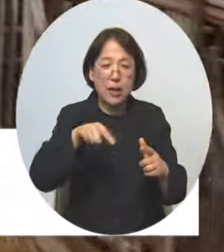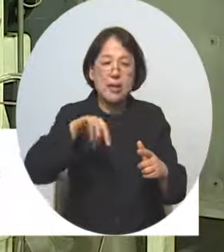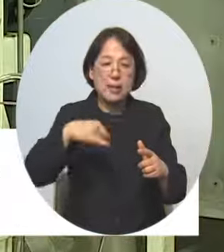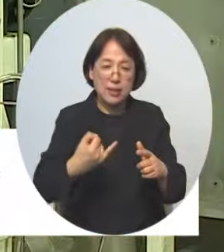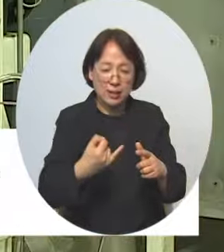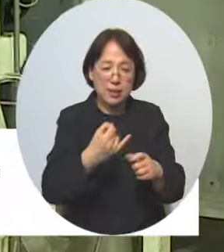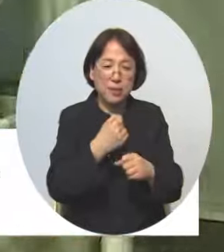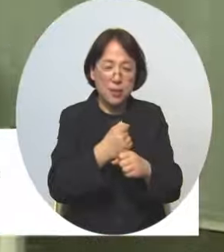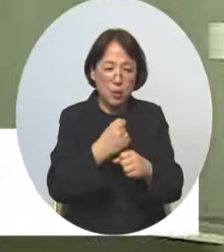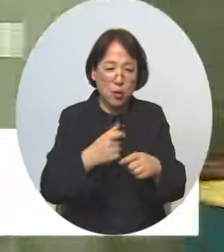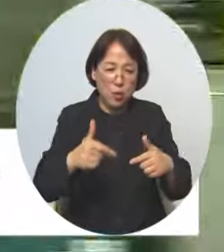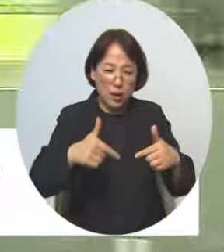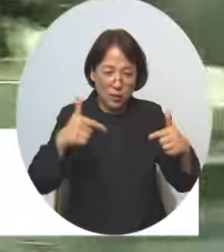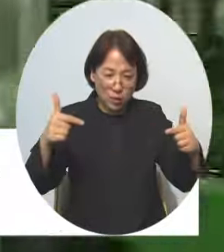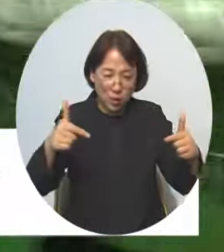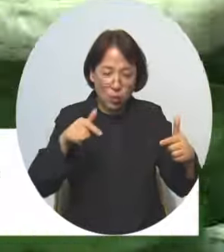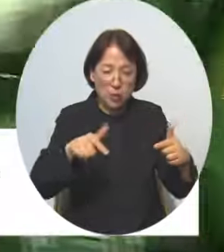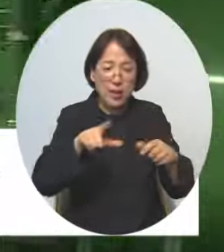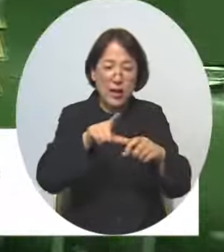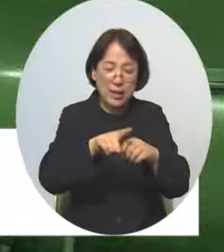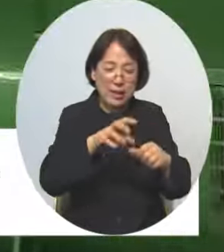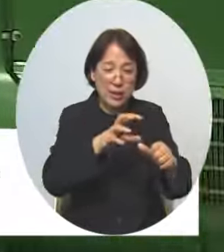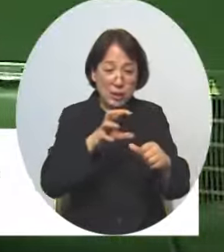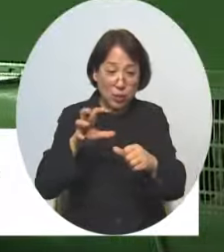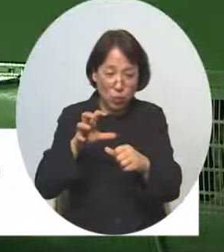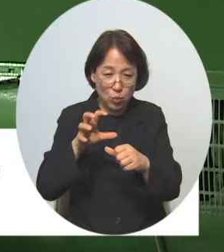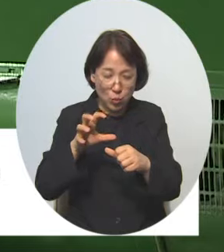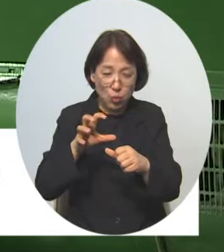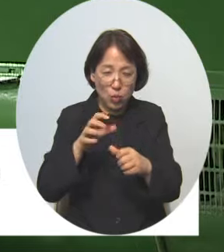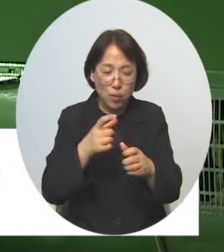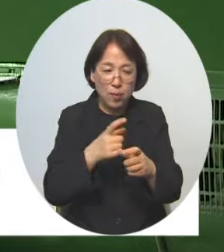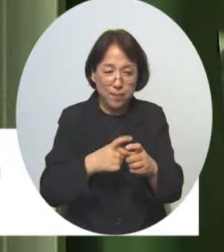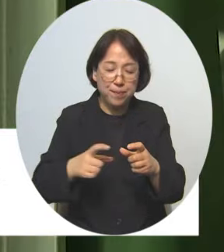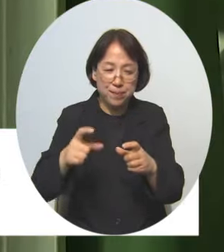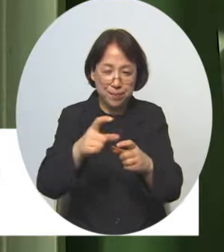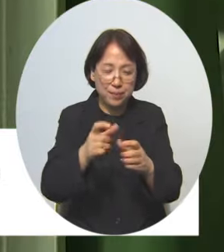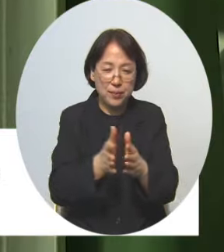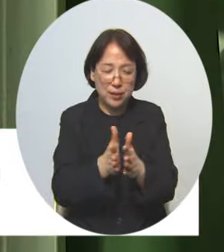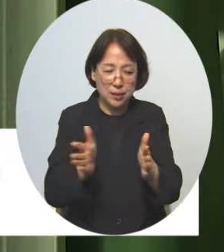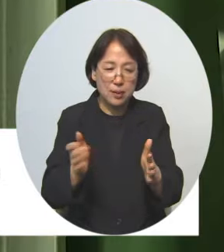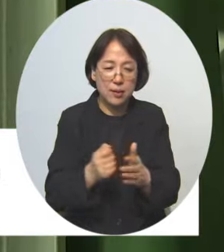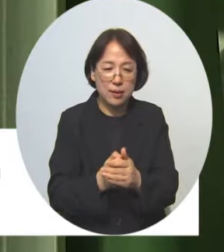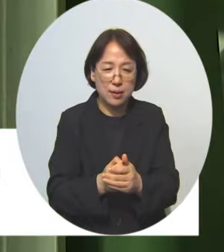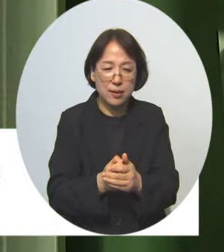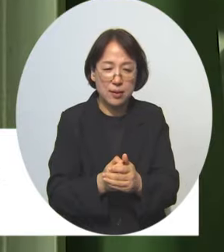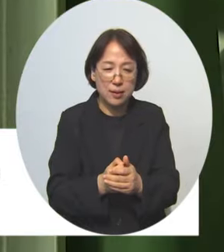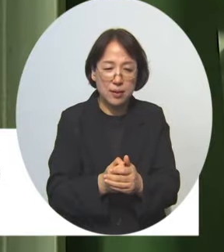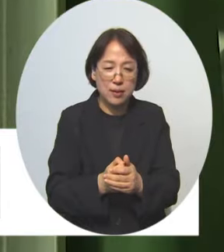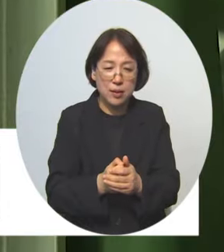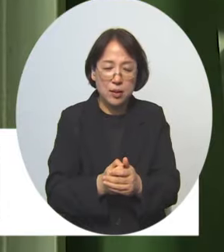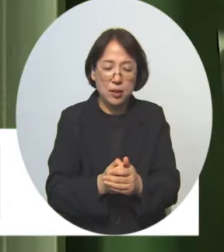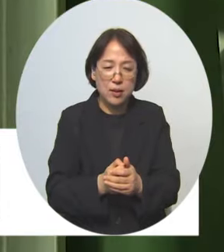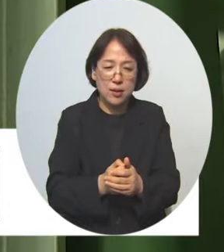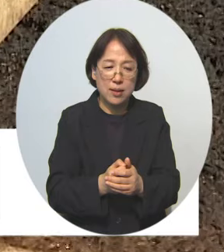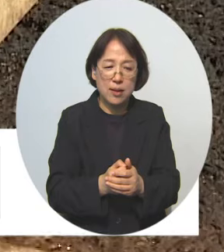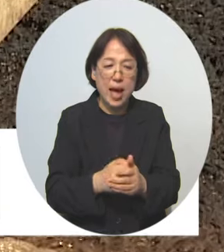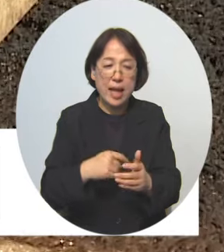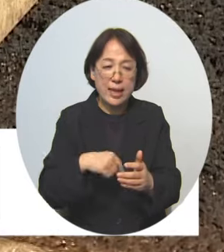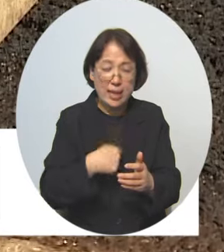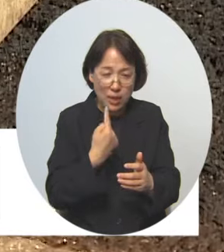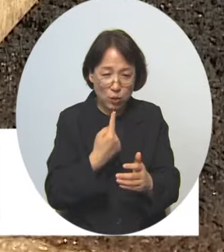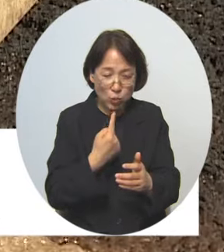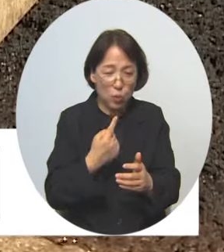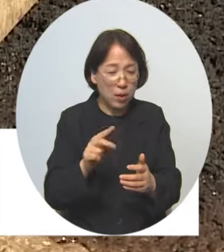확대하고 생산된 바이오가스의 이용 촉진에 나섭니다. 생산성을 높이기 위해 단독에서 통합시설로 방향을 바꾸는